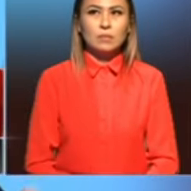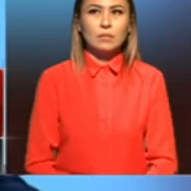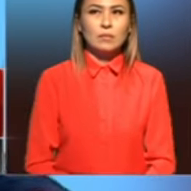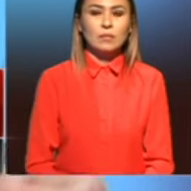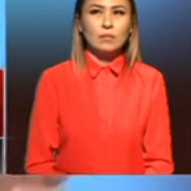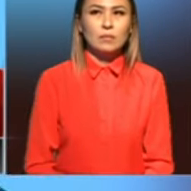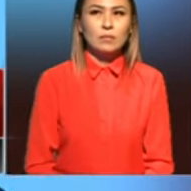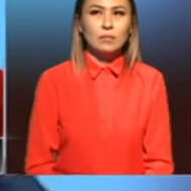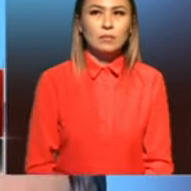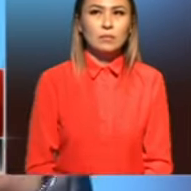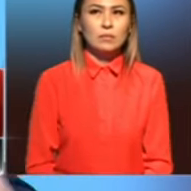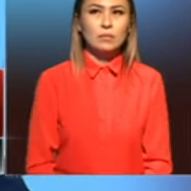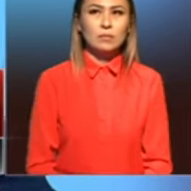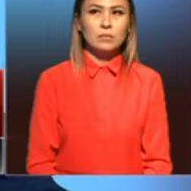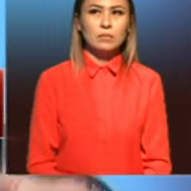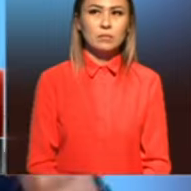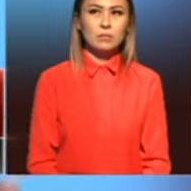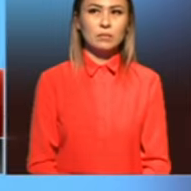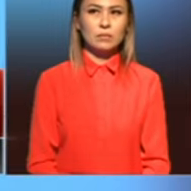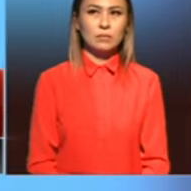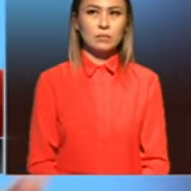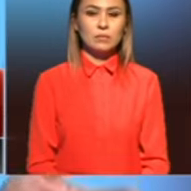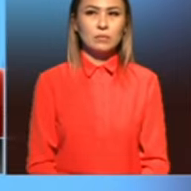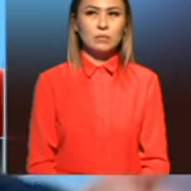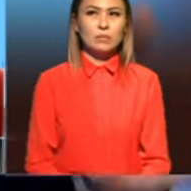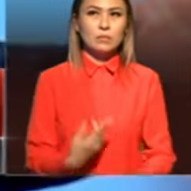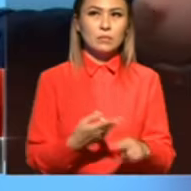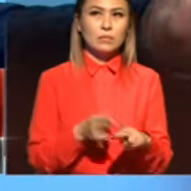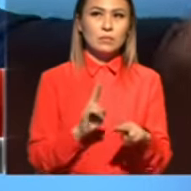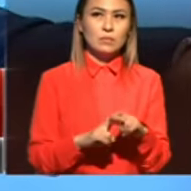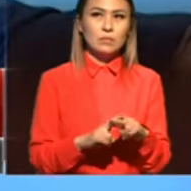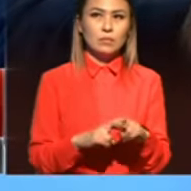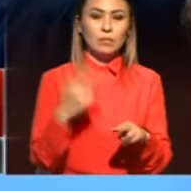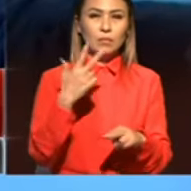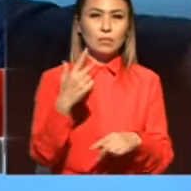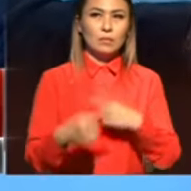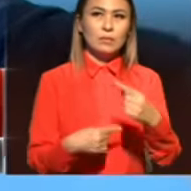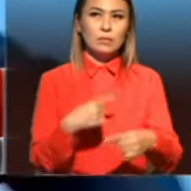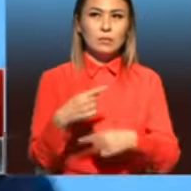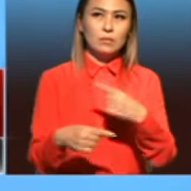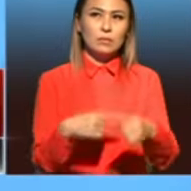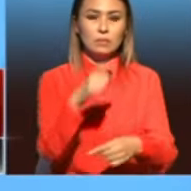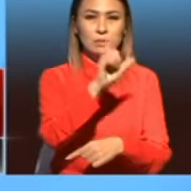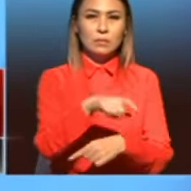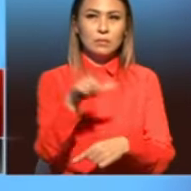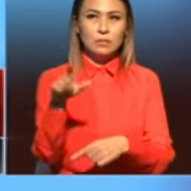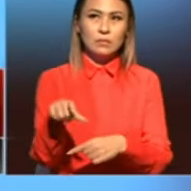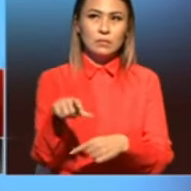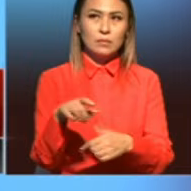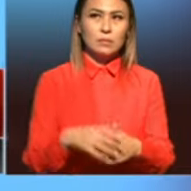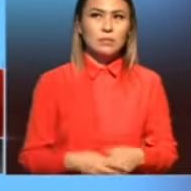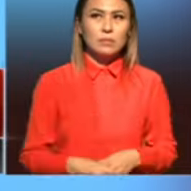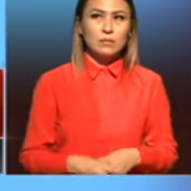буынды азаматтары төлейді мына қарызды. Сонда ана үшінші буындағы азаматтар